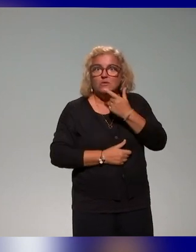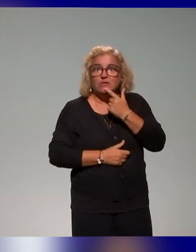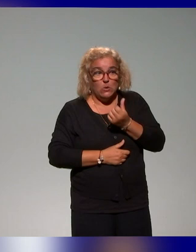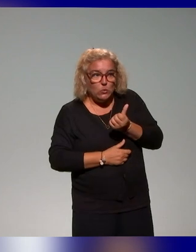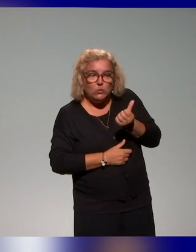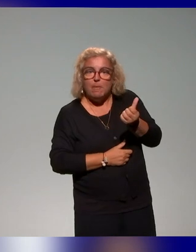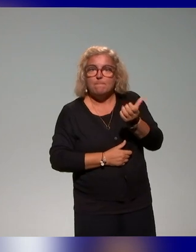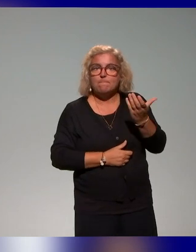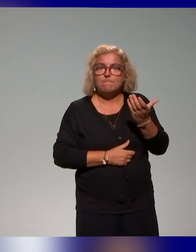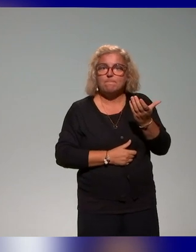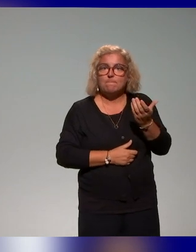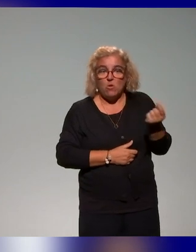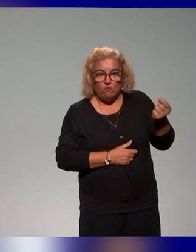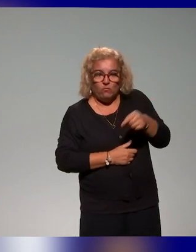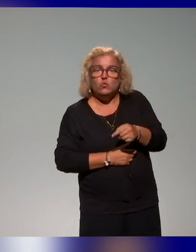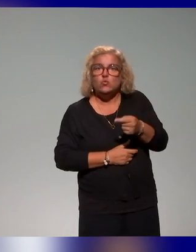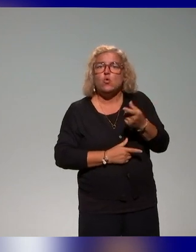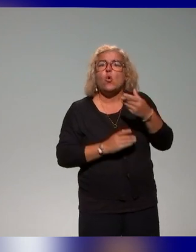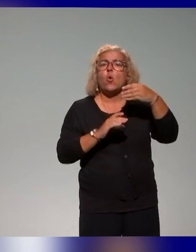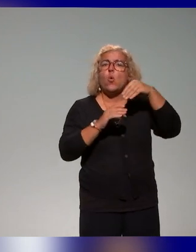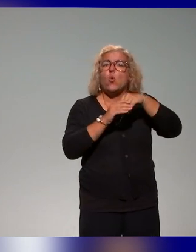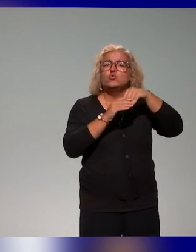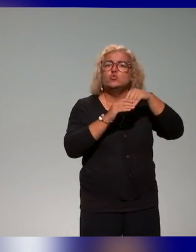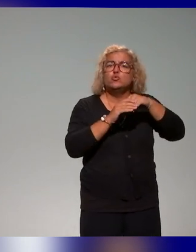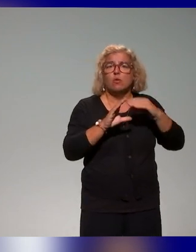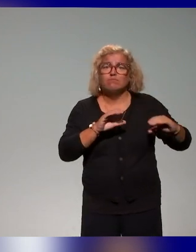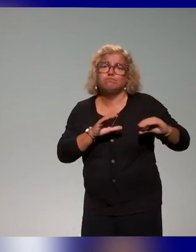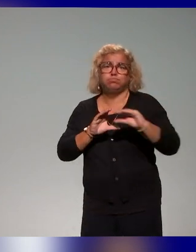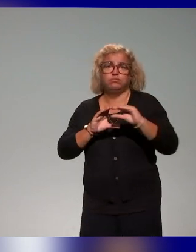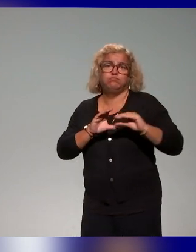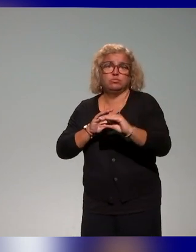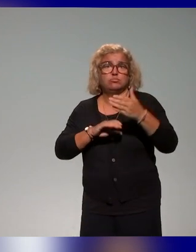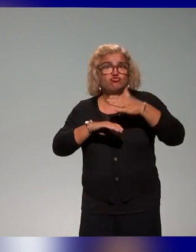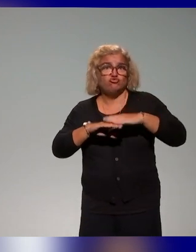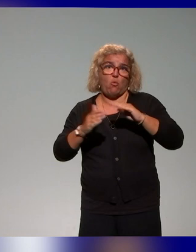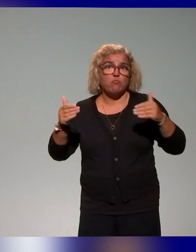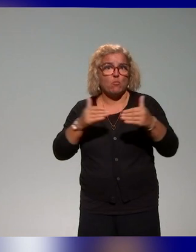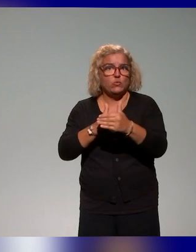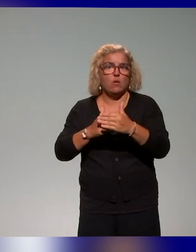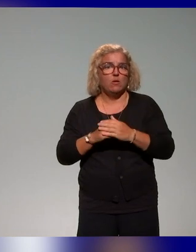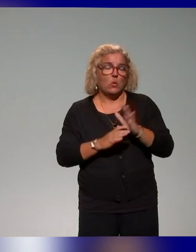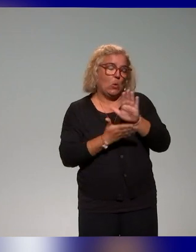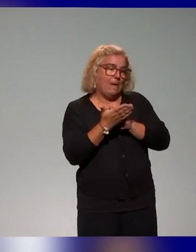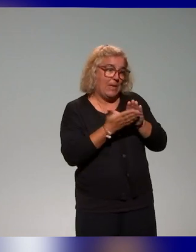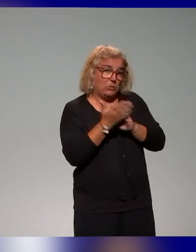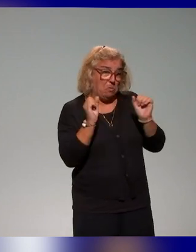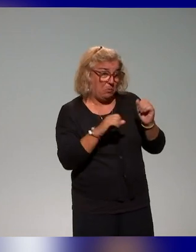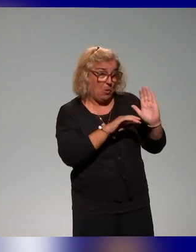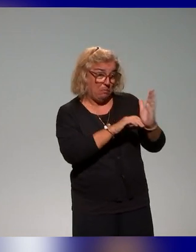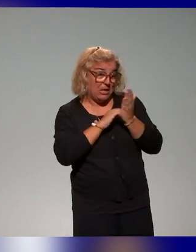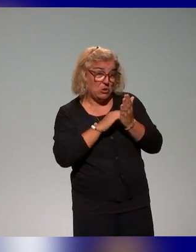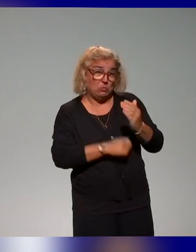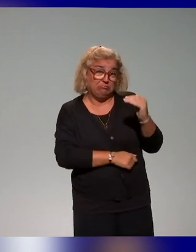lui qui est venu intégrer un certain nombre de contenus. Donc vraiment, Aymeric, toutes mes excuses et du coup, peux-tu te présenter très